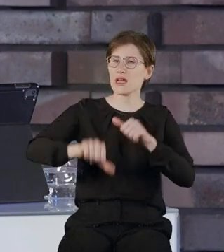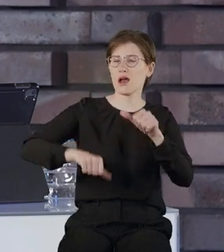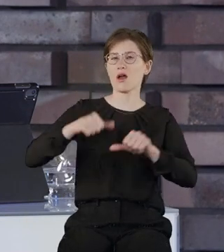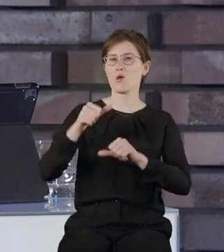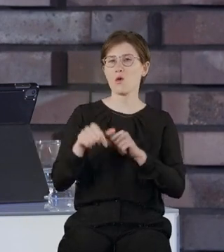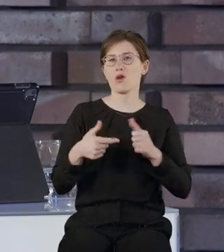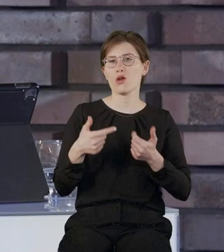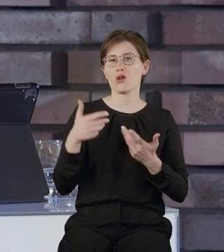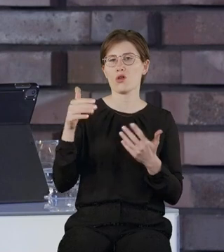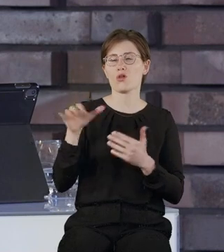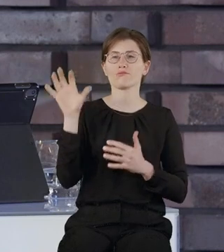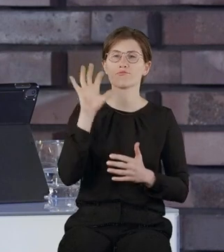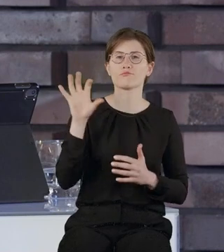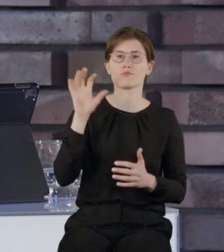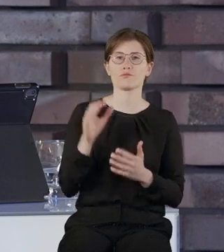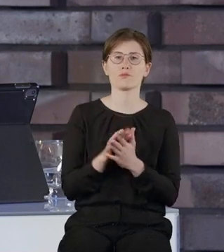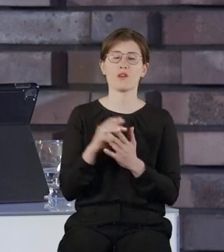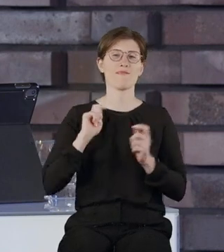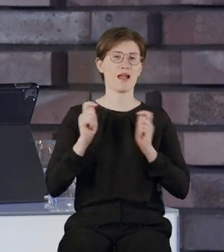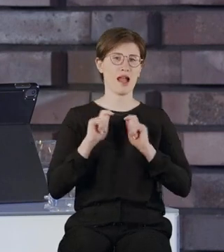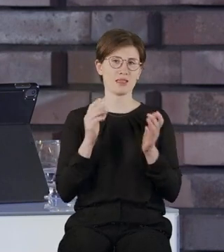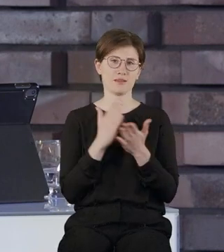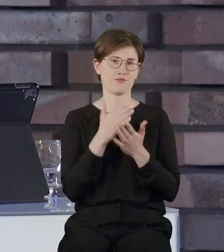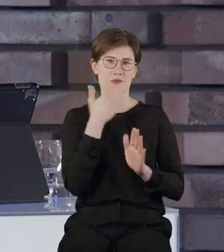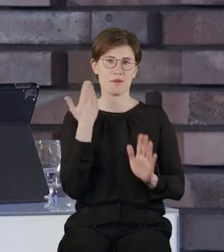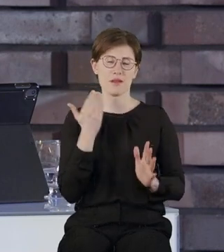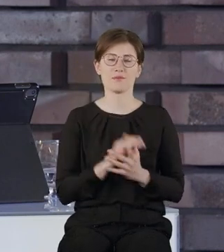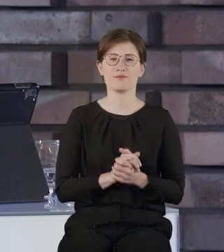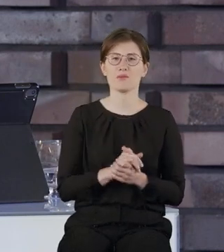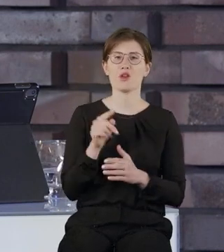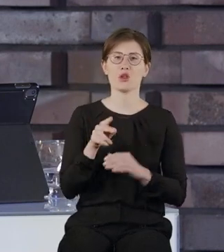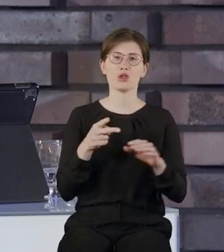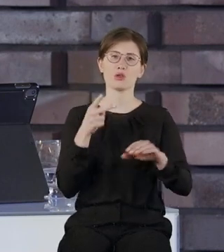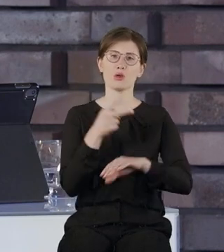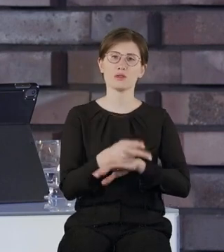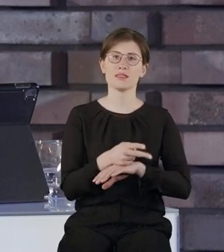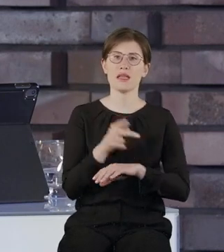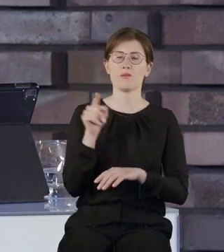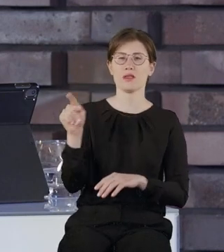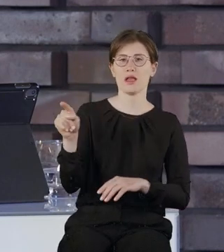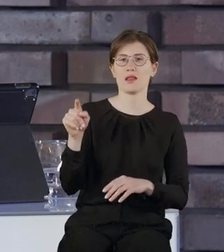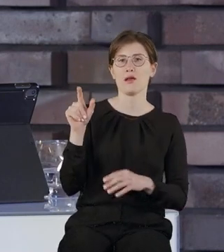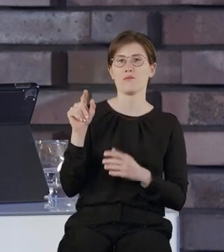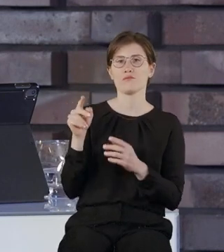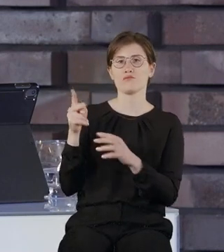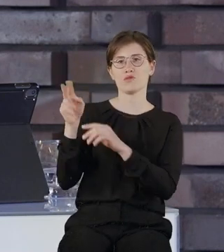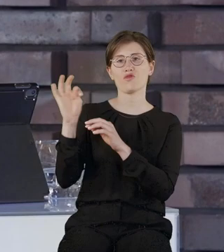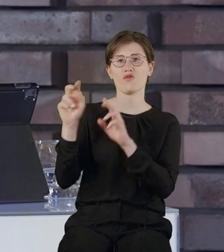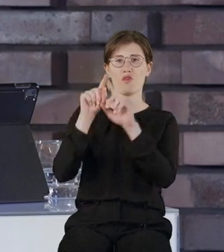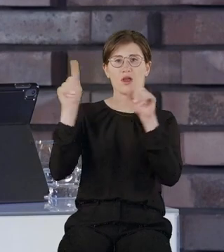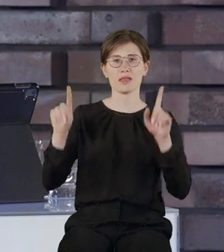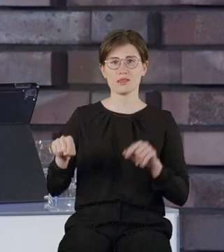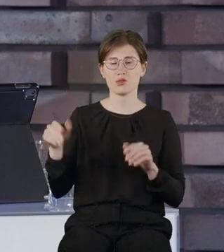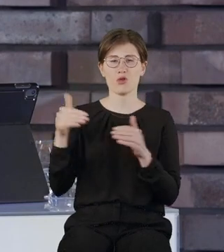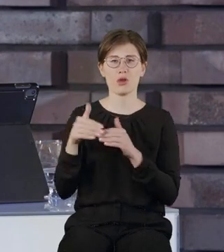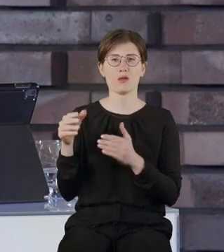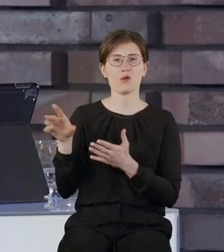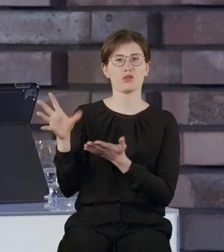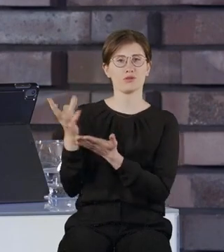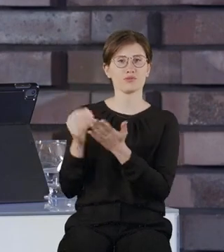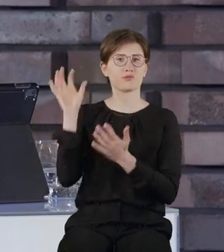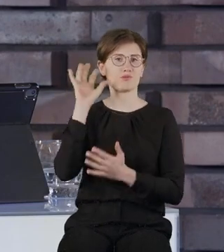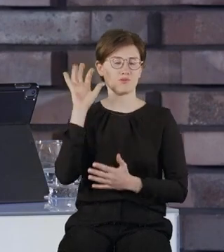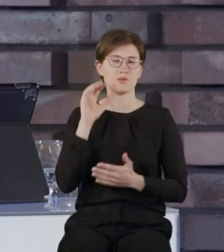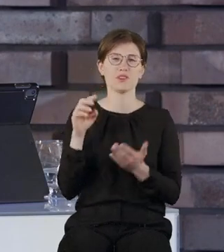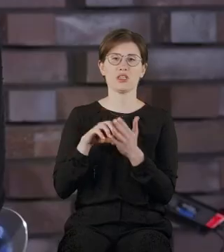za wyjątkiem przerwy w lipcu i sierpniu. Dostępne jest oczywiście przez player na ich stronie internetowej oraz za pośrednictwem aplikacji